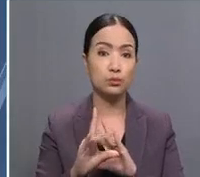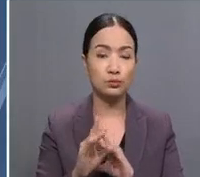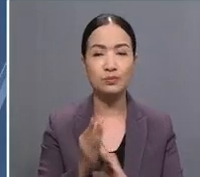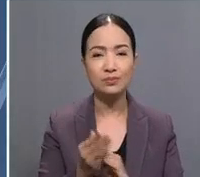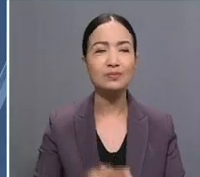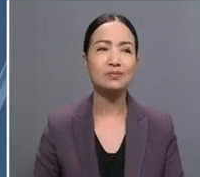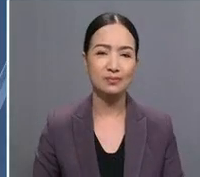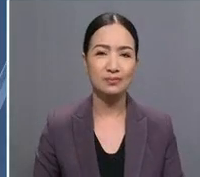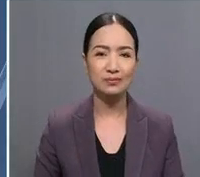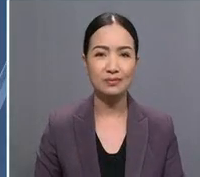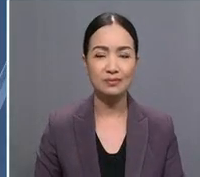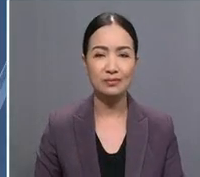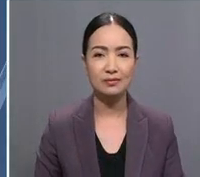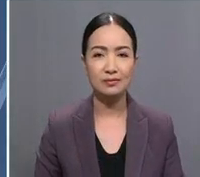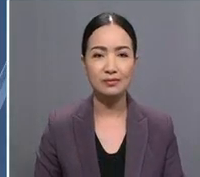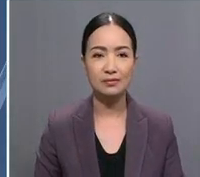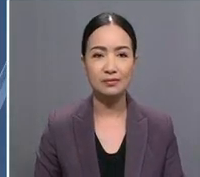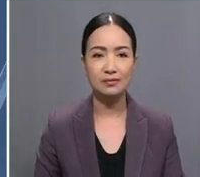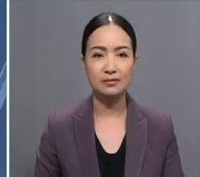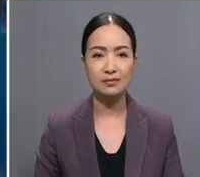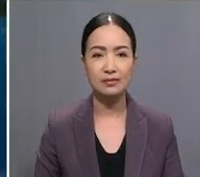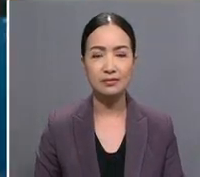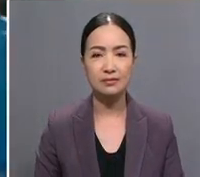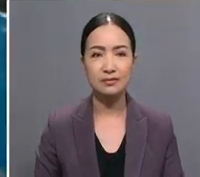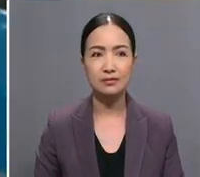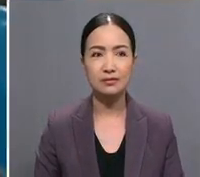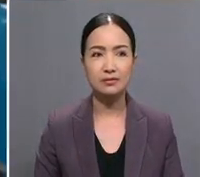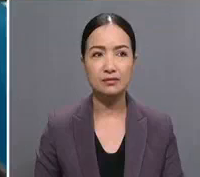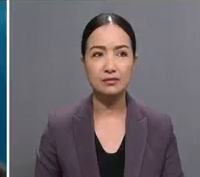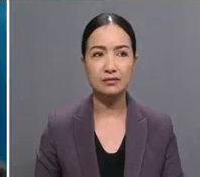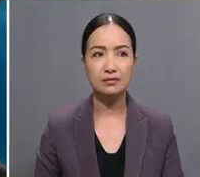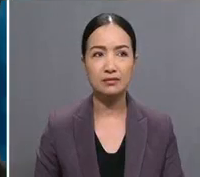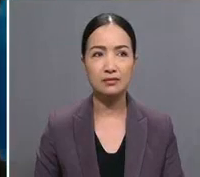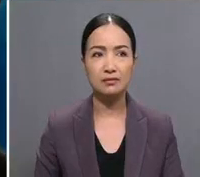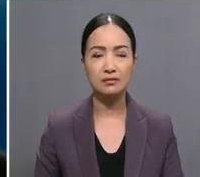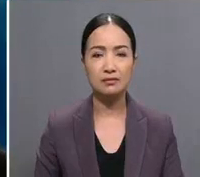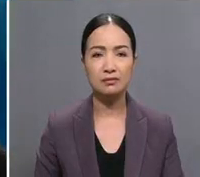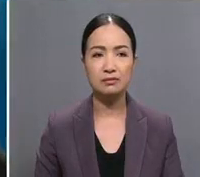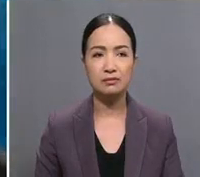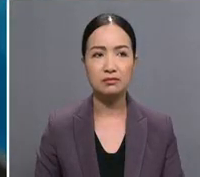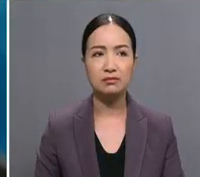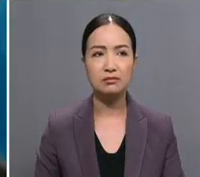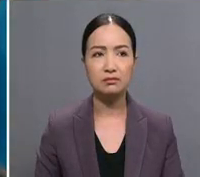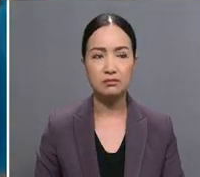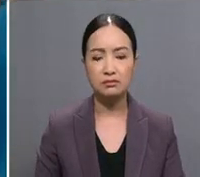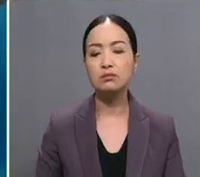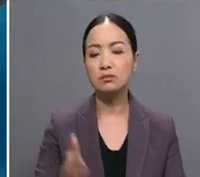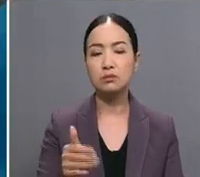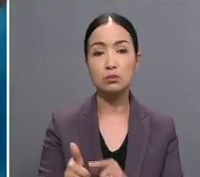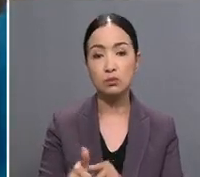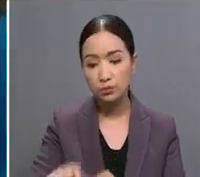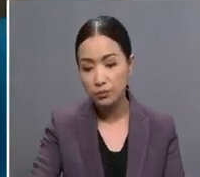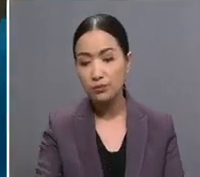ฟังฟังดูนะฮะแต่โรงงานเจอเลยนะขอก็เอาไปฝากไว้ที่ประชาสัมพันธ์นะคะ